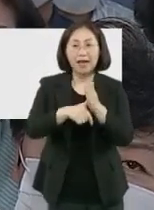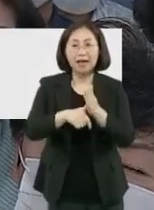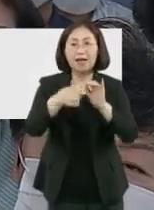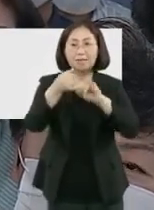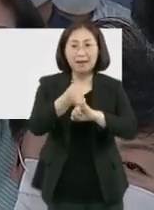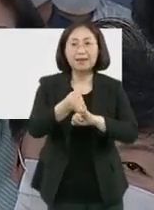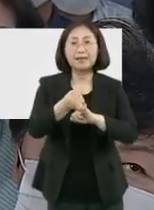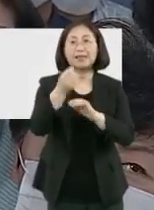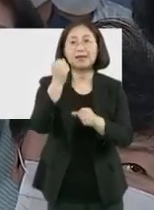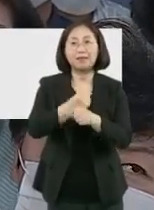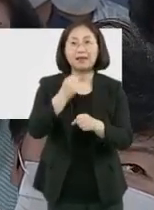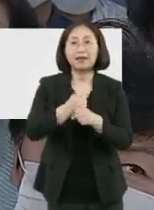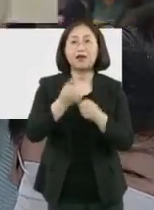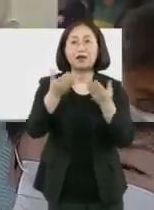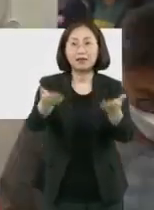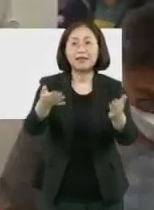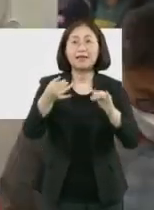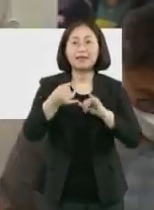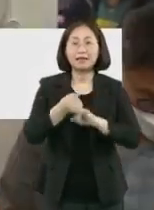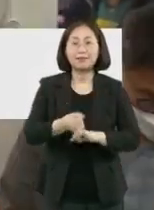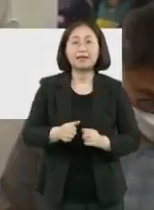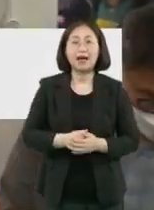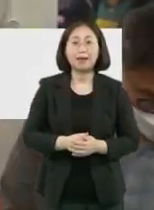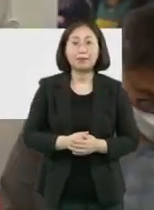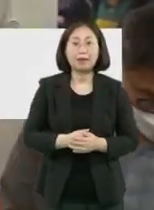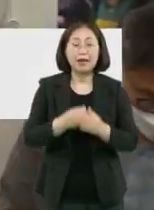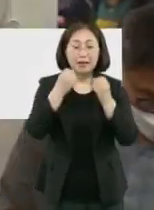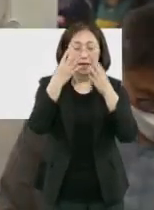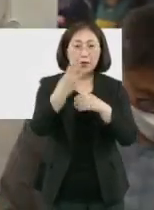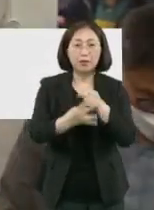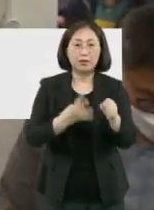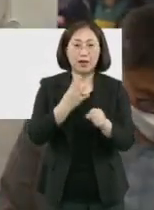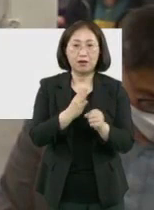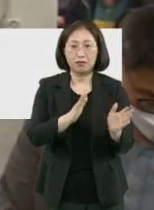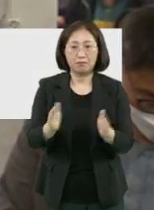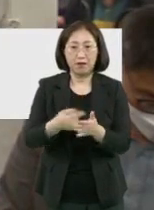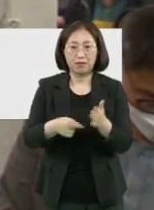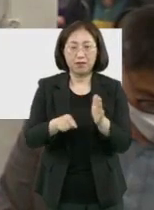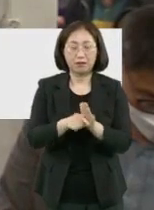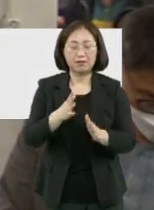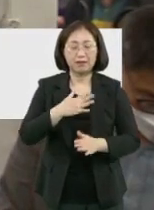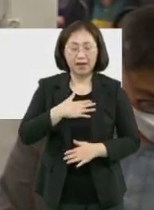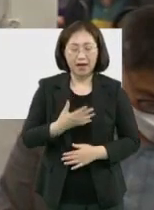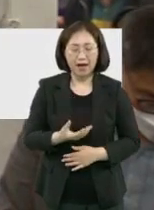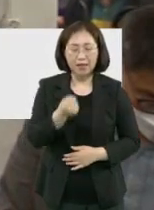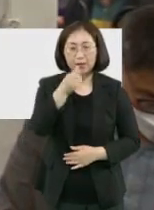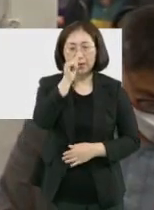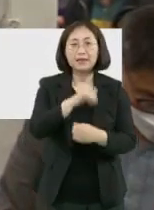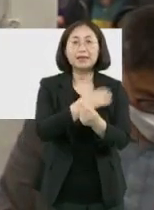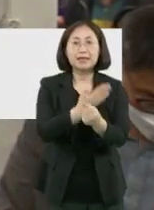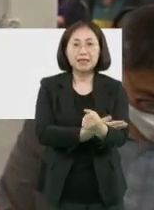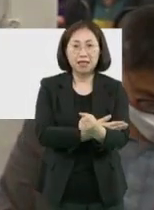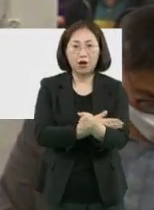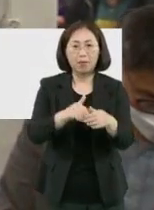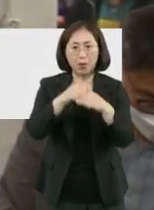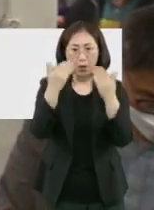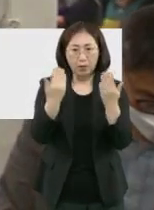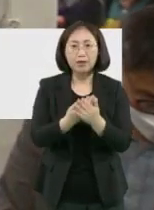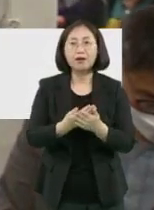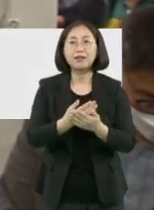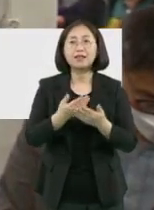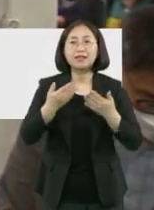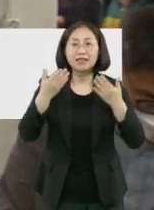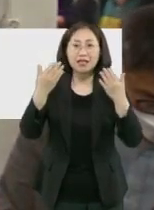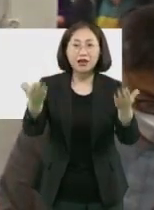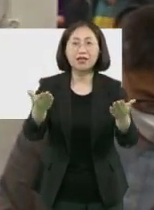반드시 만들어내겠습니다. 새로운 4년을 준비하기 위해서 제가 가지고 있는 역량과 모든 것을 다